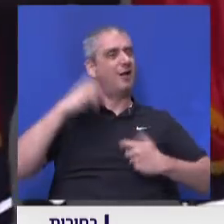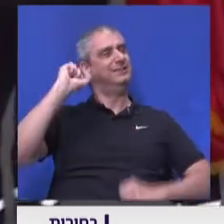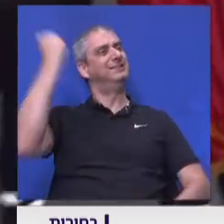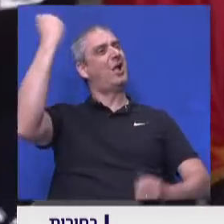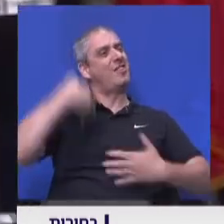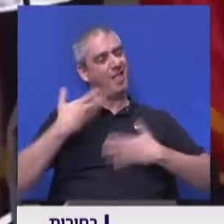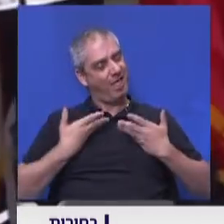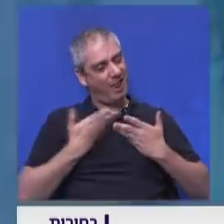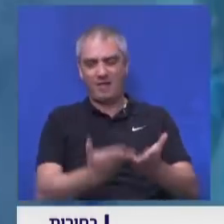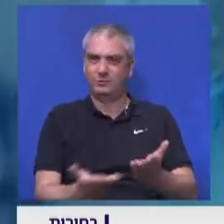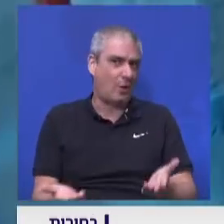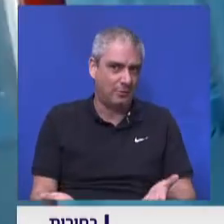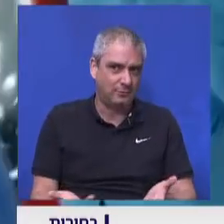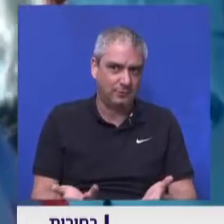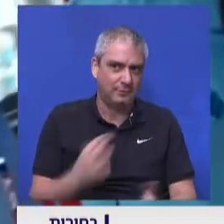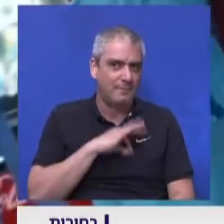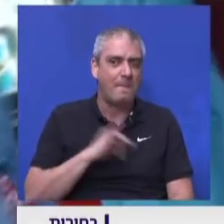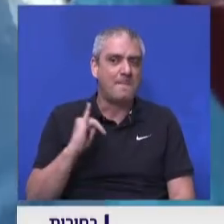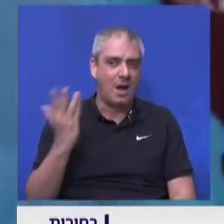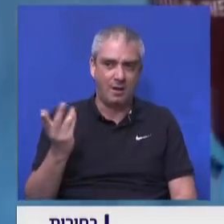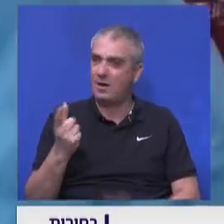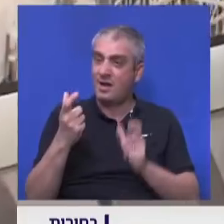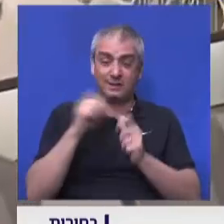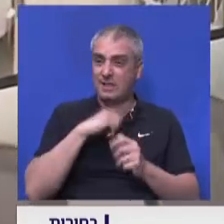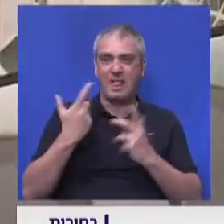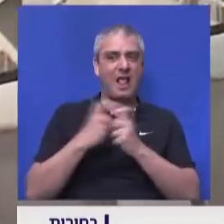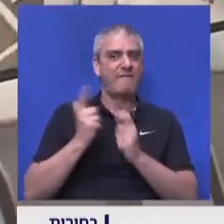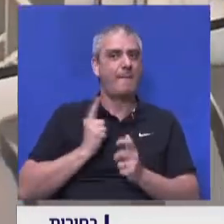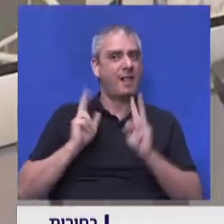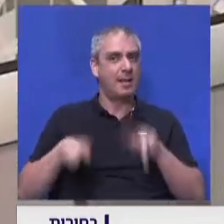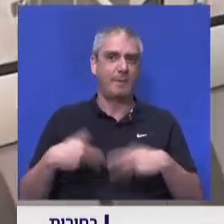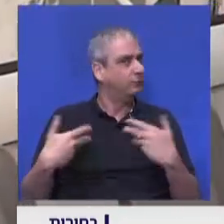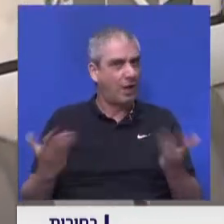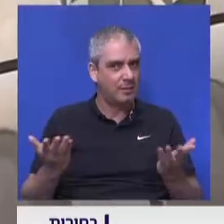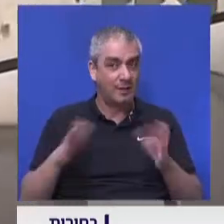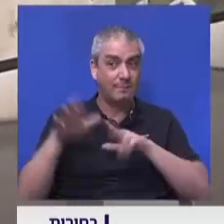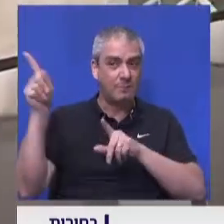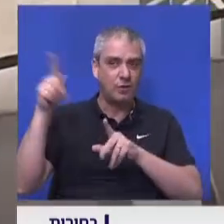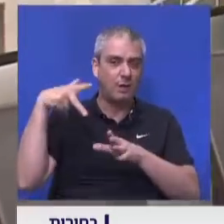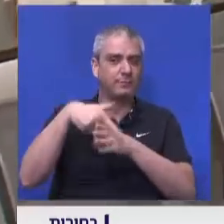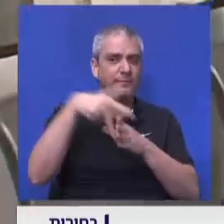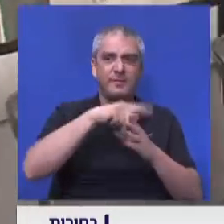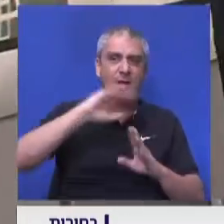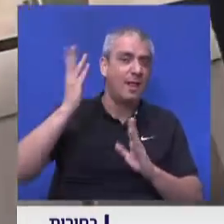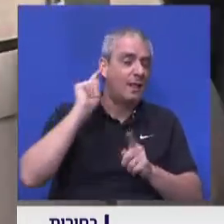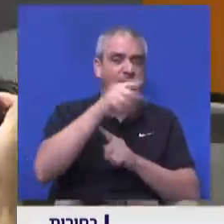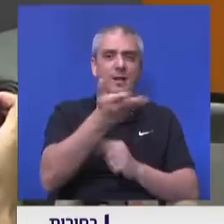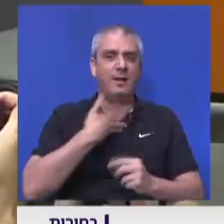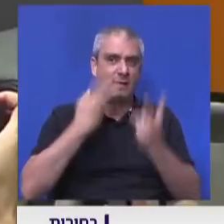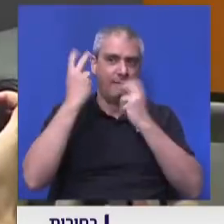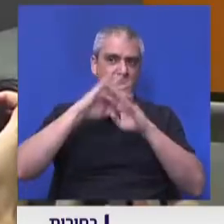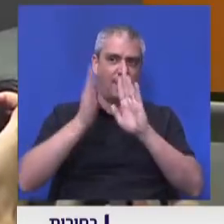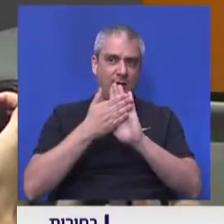צריך להזכיר שבסין אין חברה שהיא פרטית ממש. הממשלה יכולה להגיע לכל מידע. שמירה על